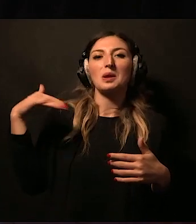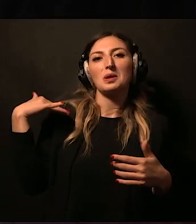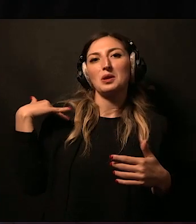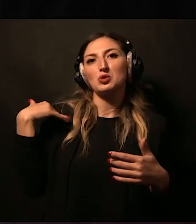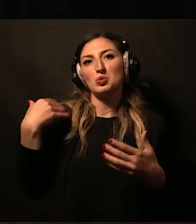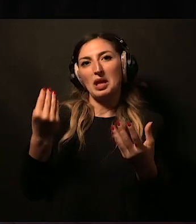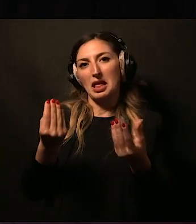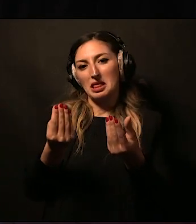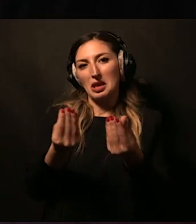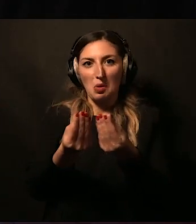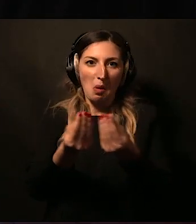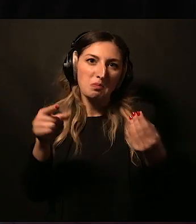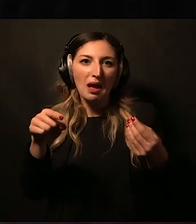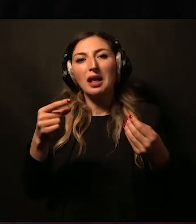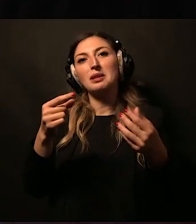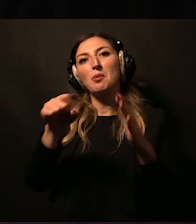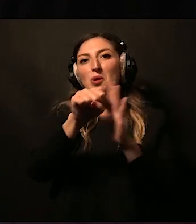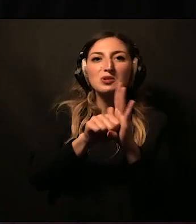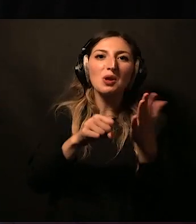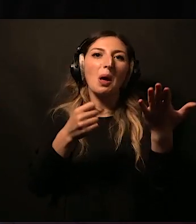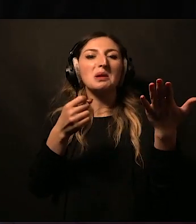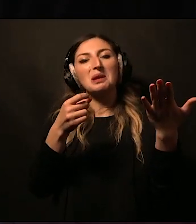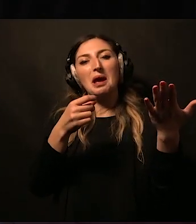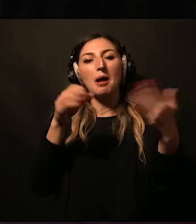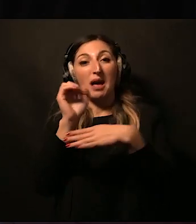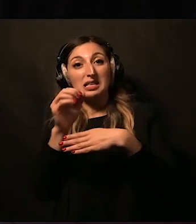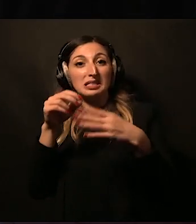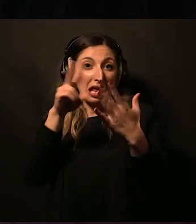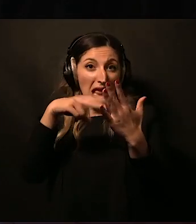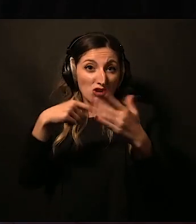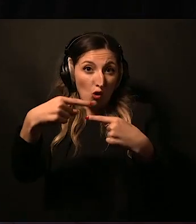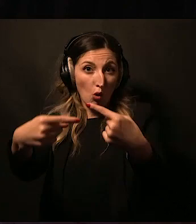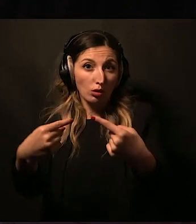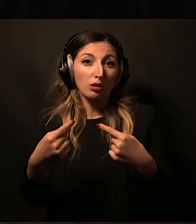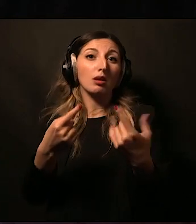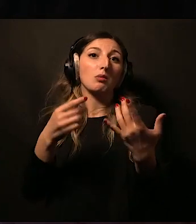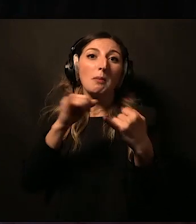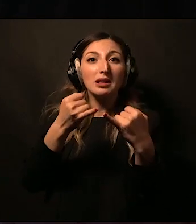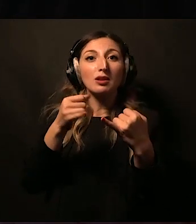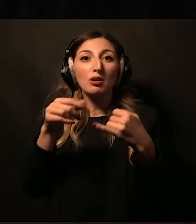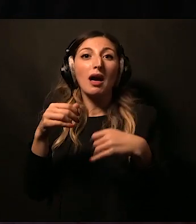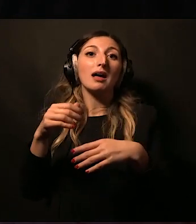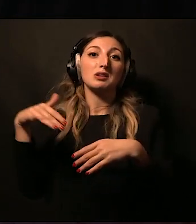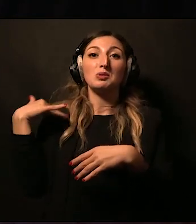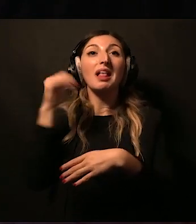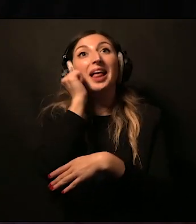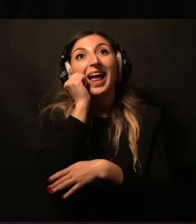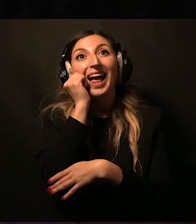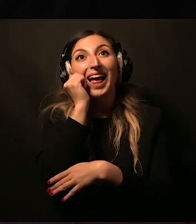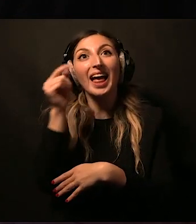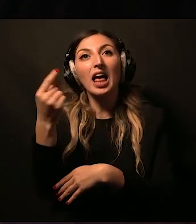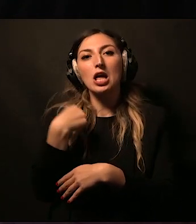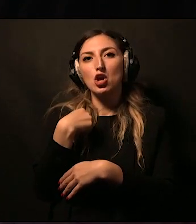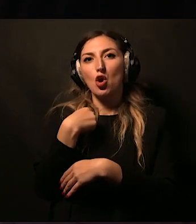altri particolari della storia la maestra continuava a leggere io tenevo la testa bassa gli occhi fissi sulla punta delle